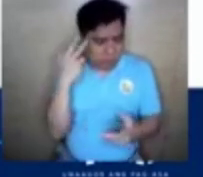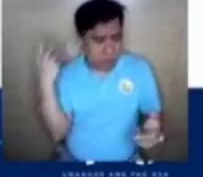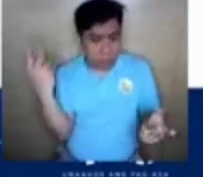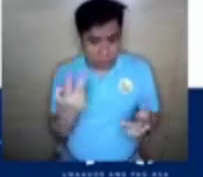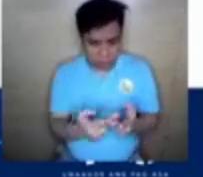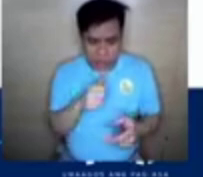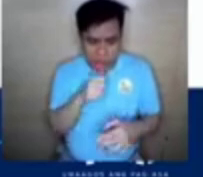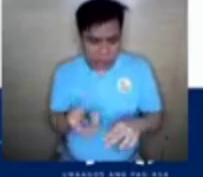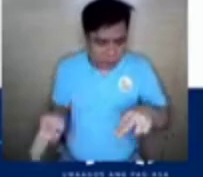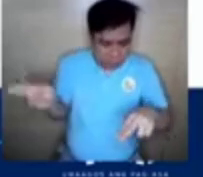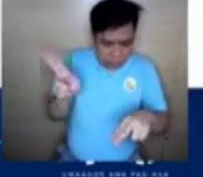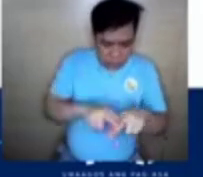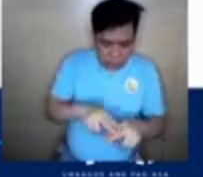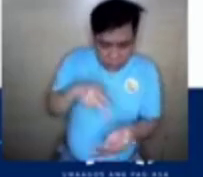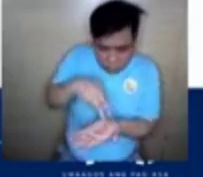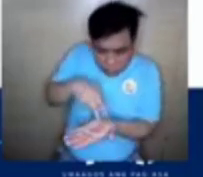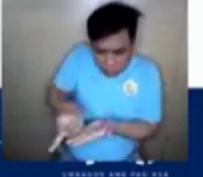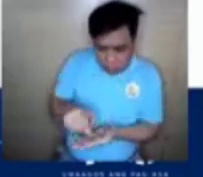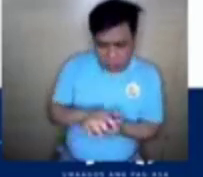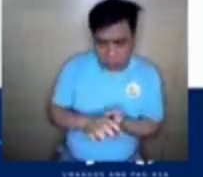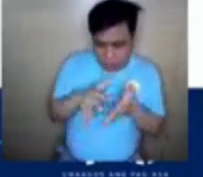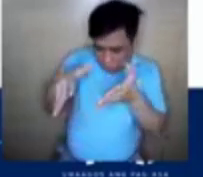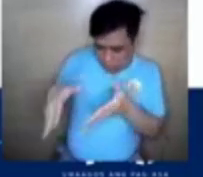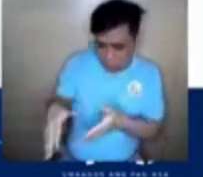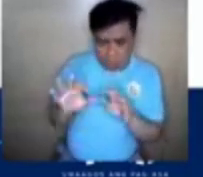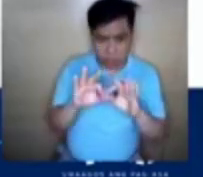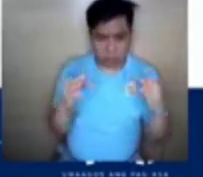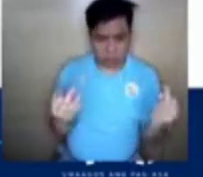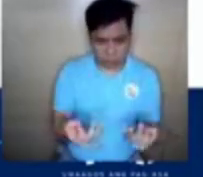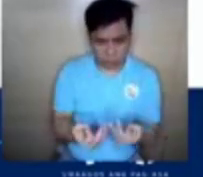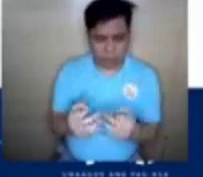sa gastusin ng mga naiwang pamilya.